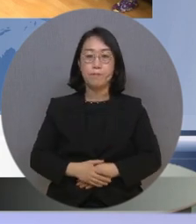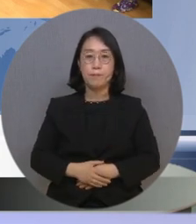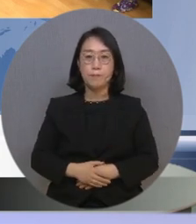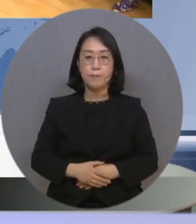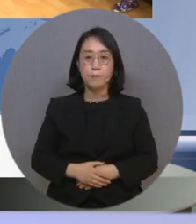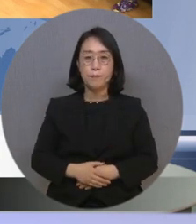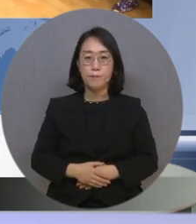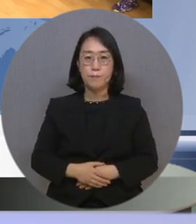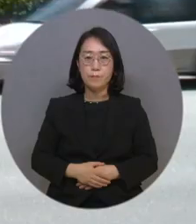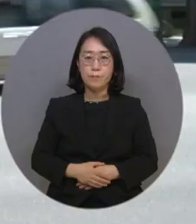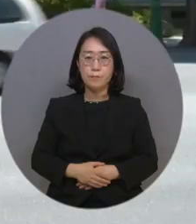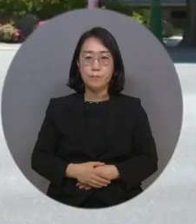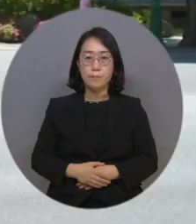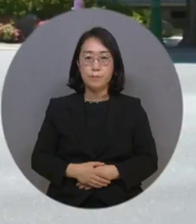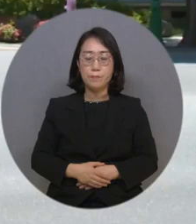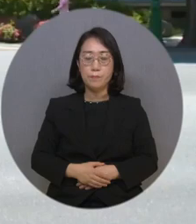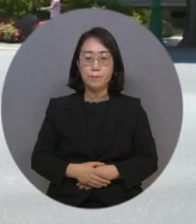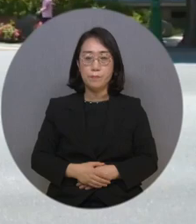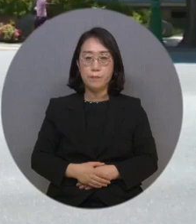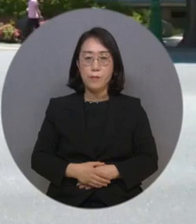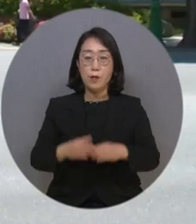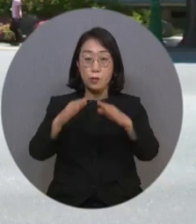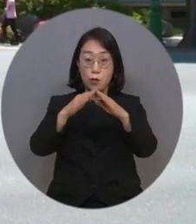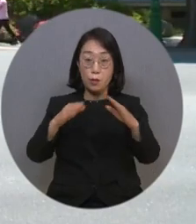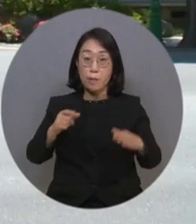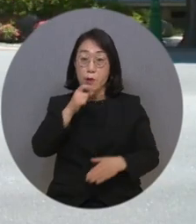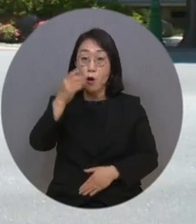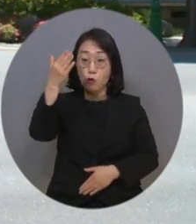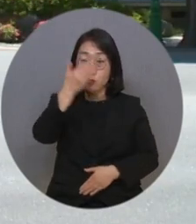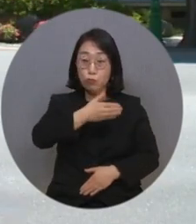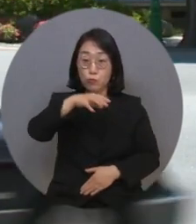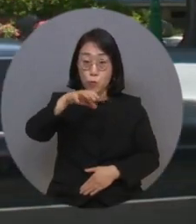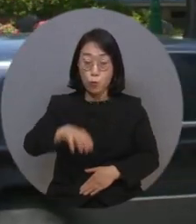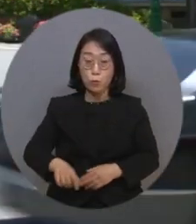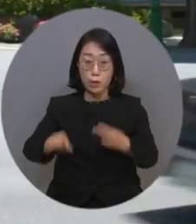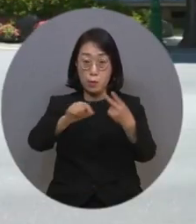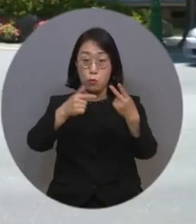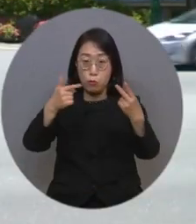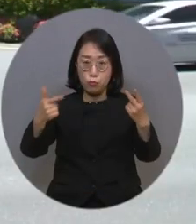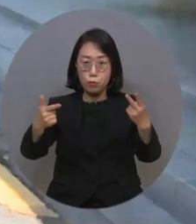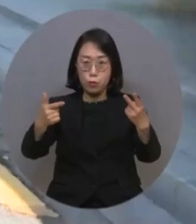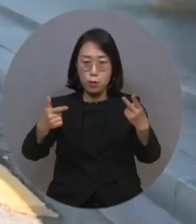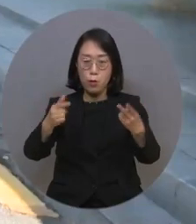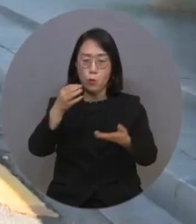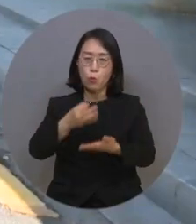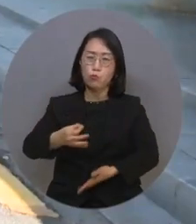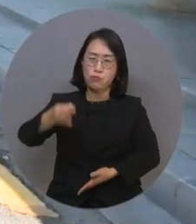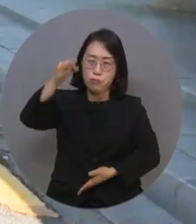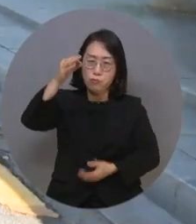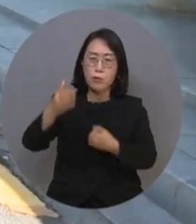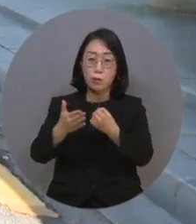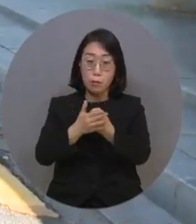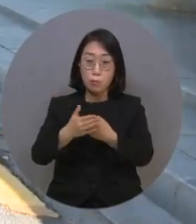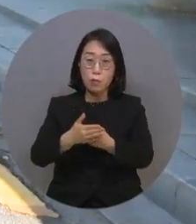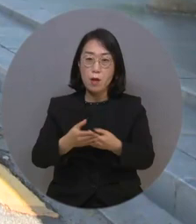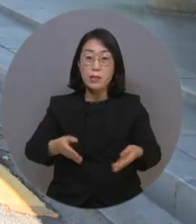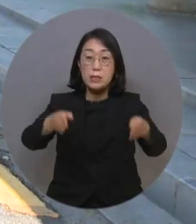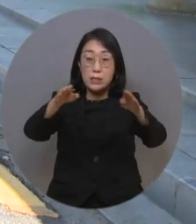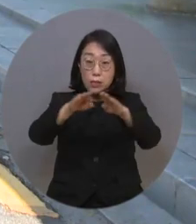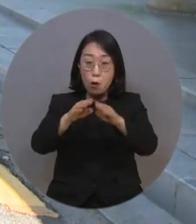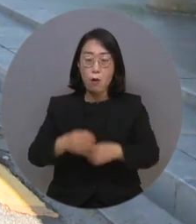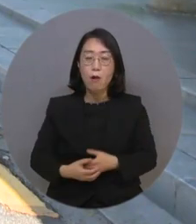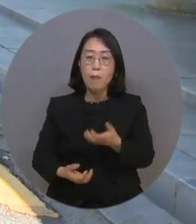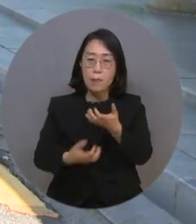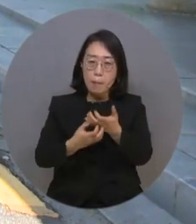기자입니다 전남 여수시는 지난 6일 에너지 가격 급등으로 어려움이 예상되는 사회복지시설